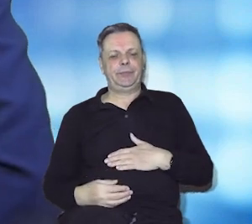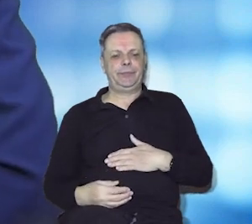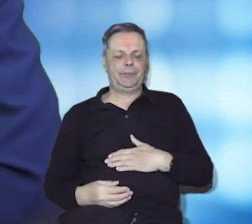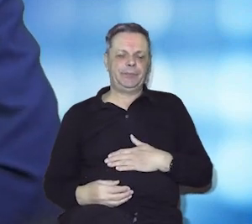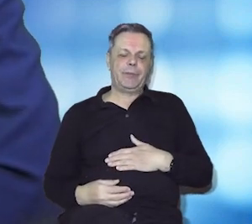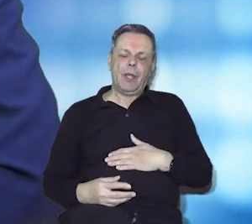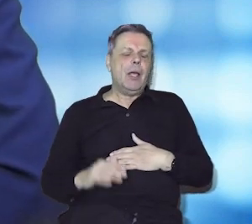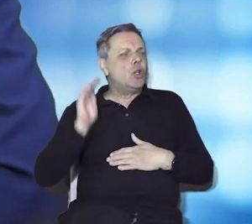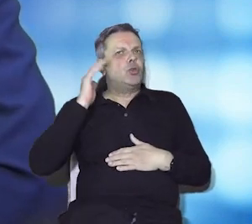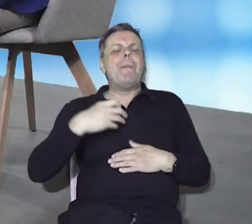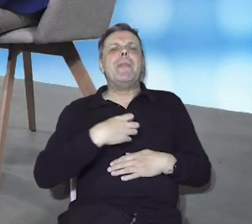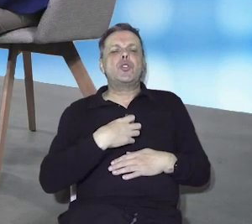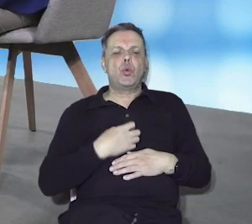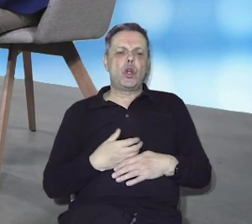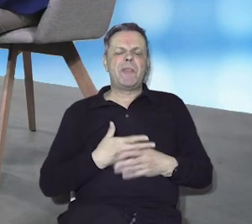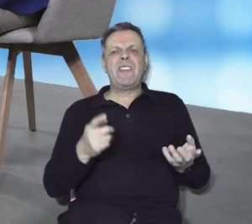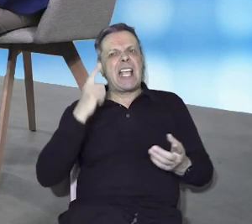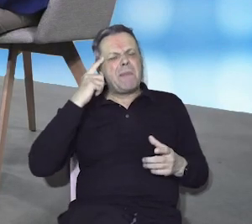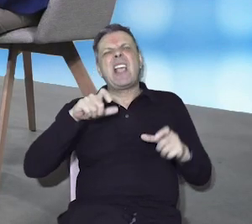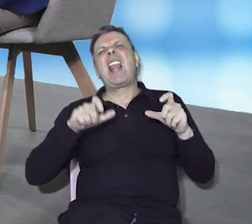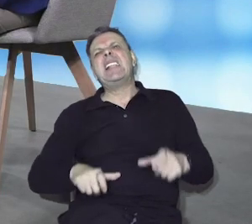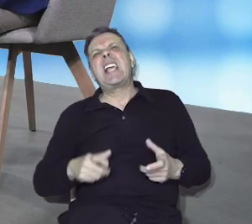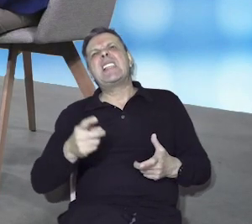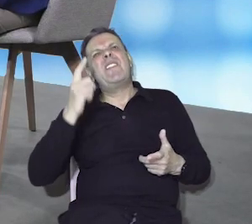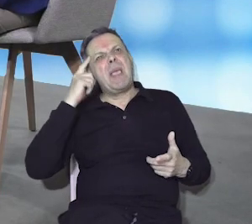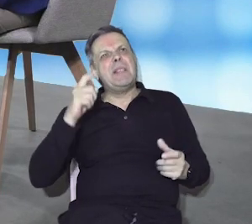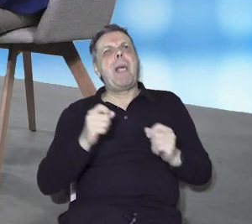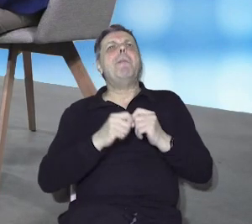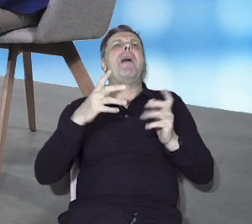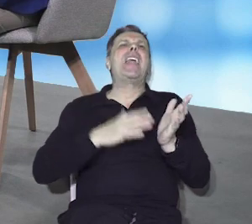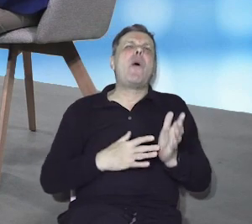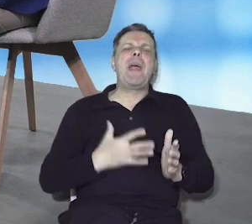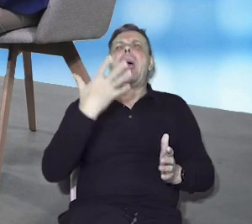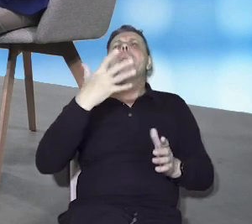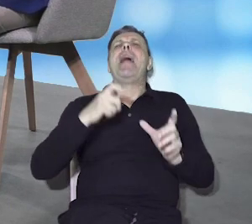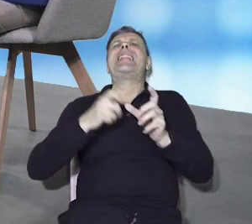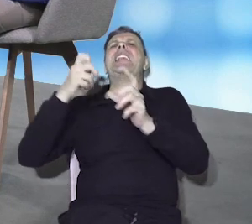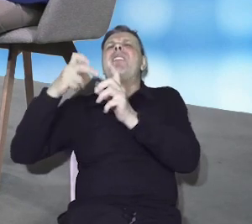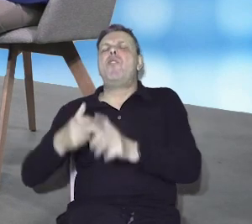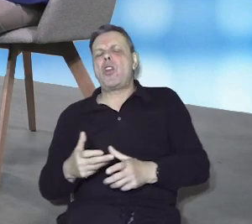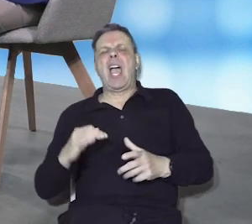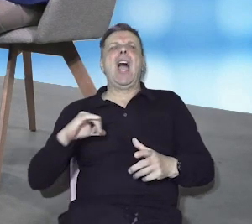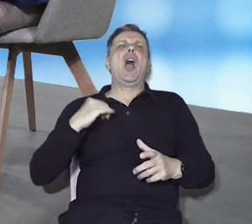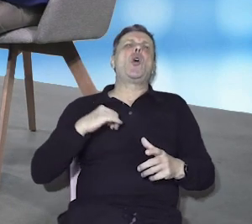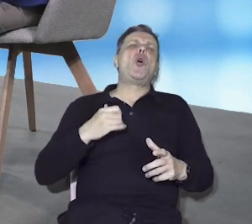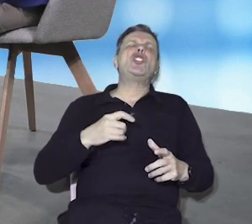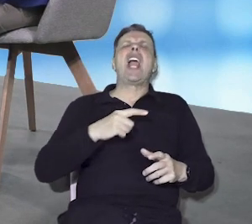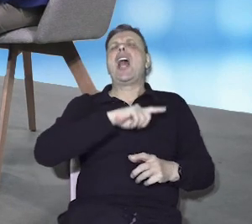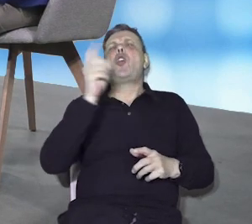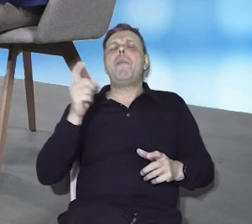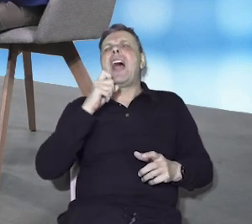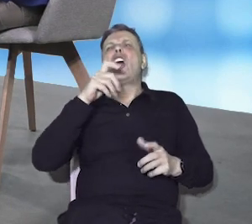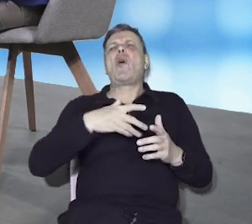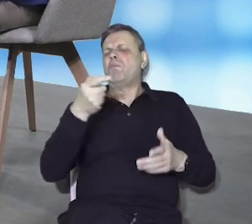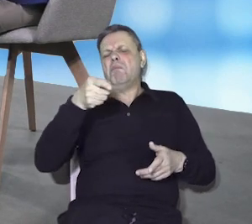da. Svi ono, kad misli na klasiku, onda sjete ono, ne znam, ili Beethoven, Peta simfonija ili Godišnja doba Čajkovskog. To da, svi znaju,